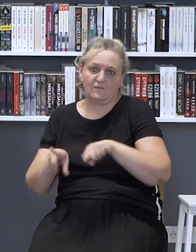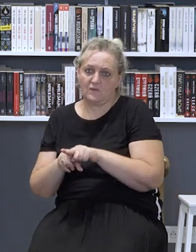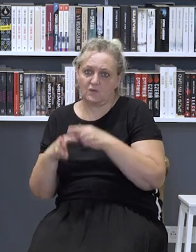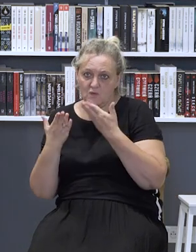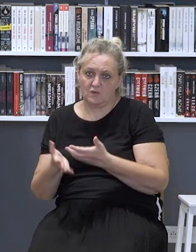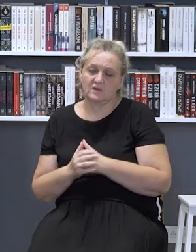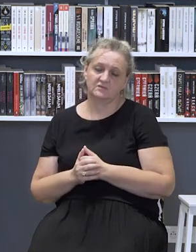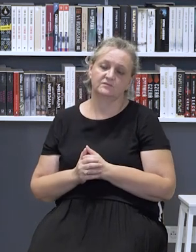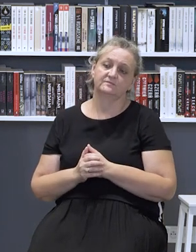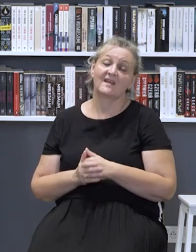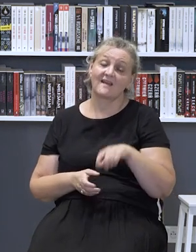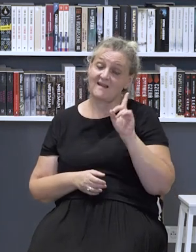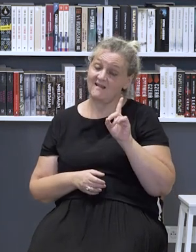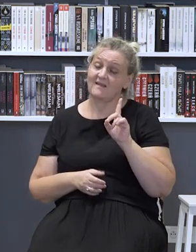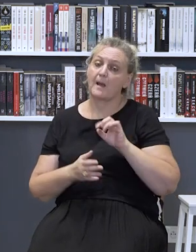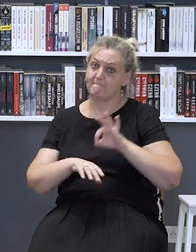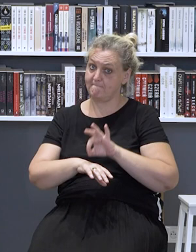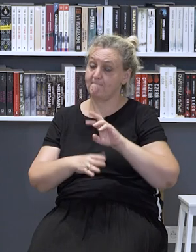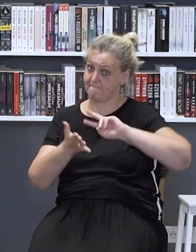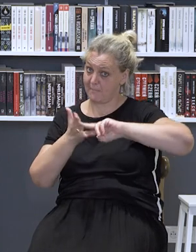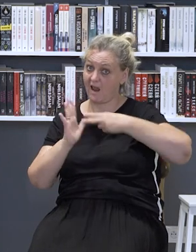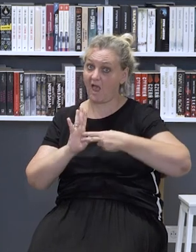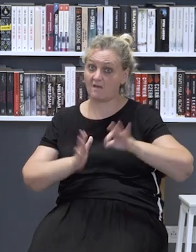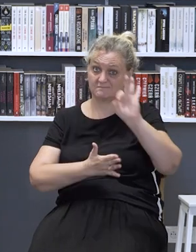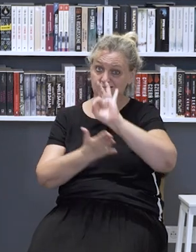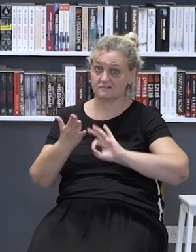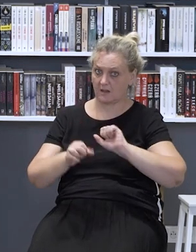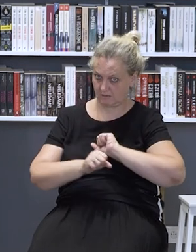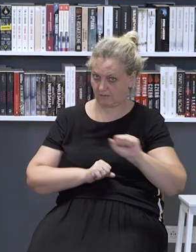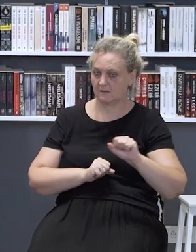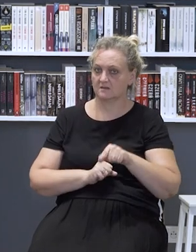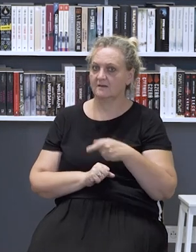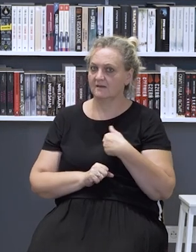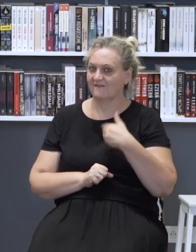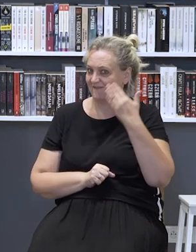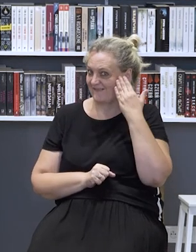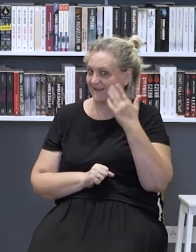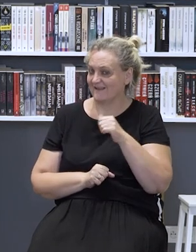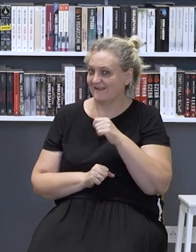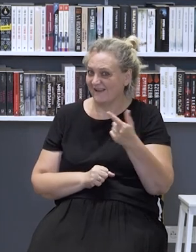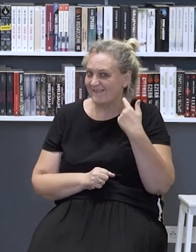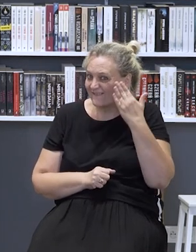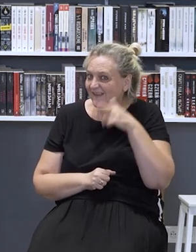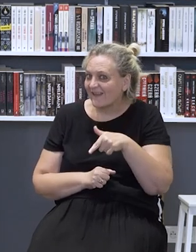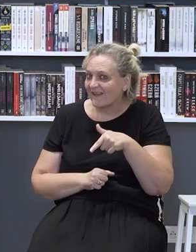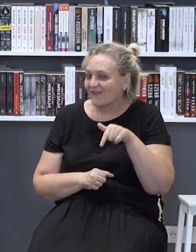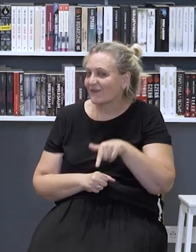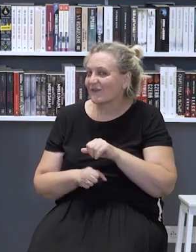zrealizować. Natomiast plany są i są te rysunki. No więc sami słyszycie, jakie to